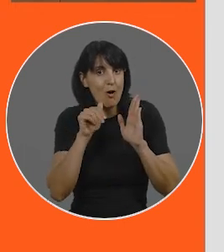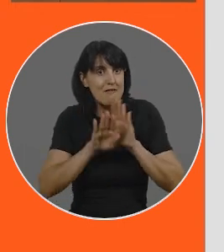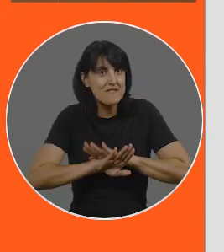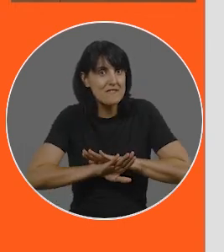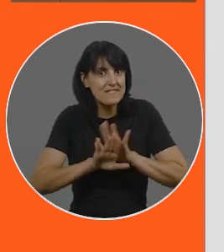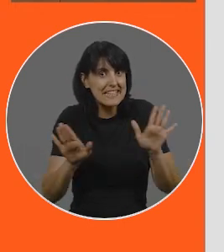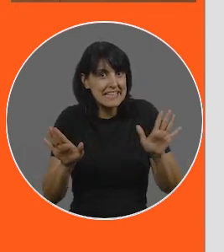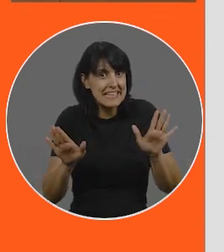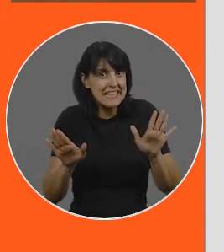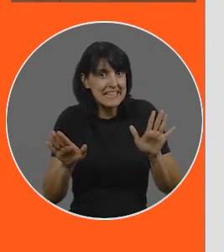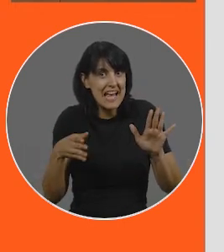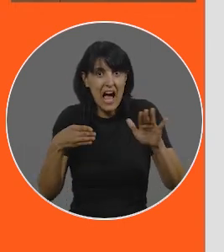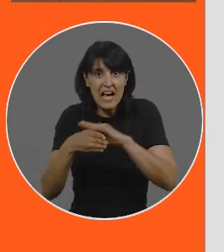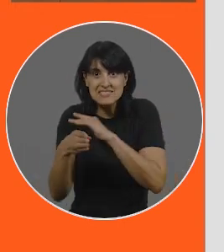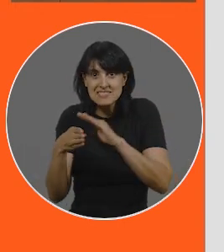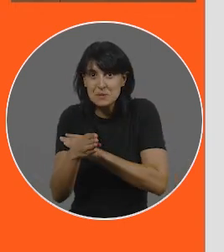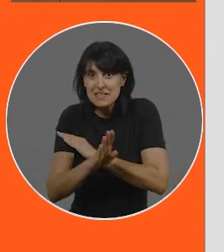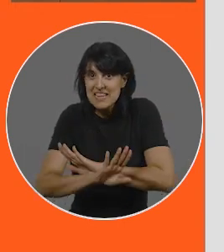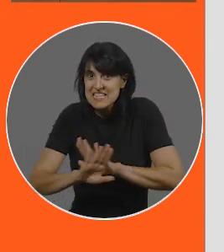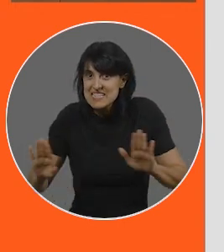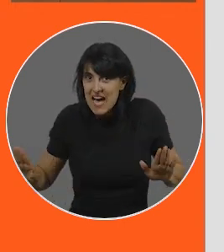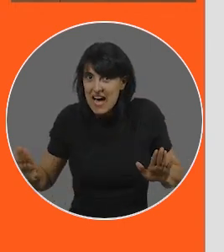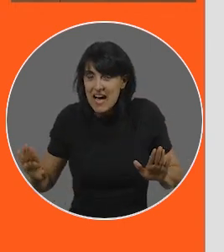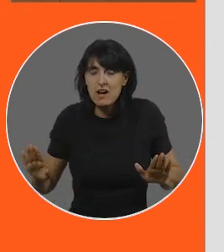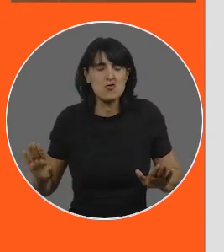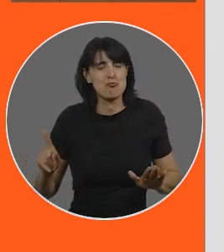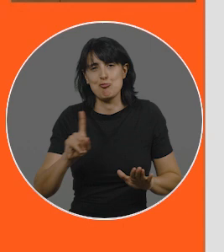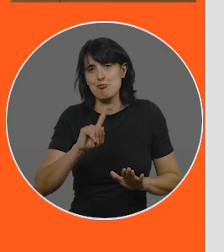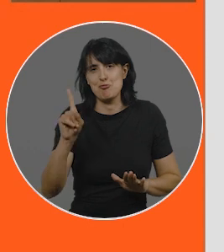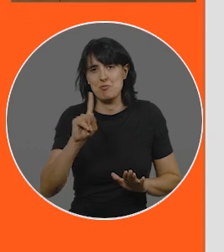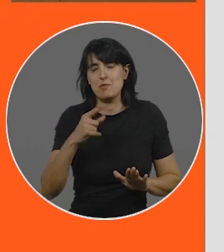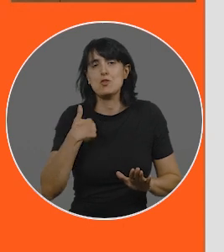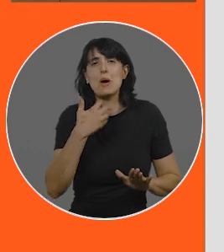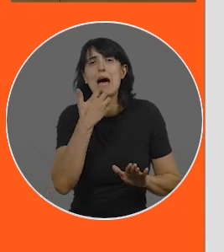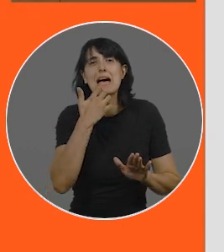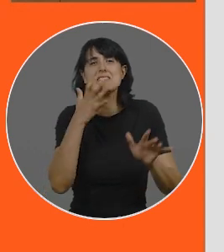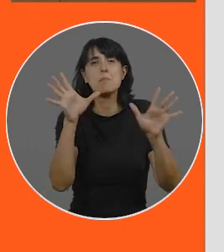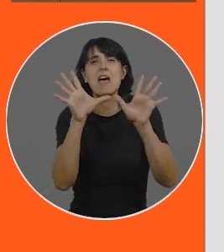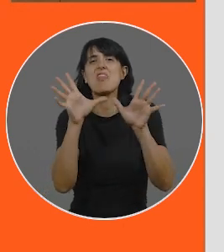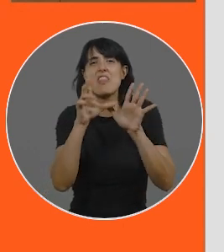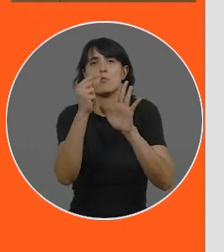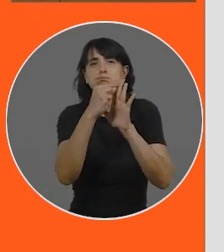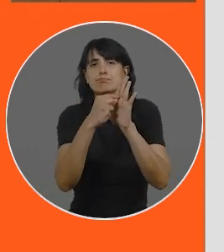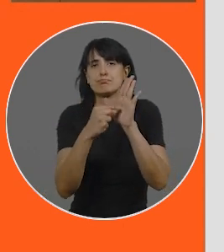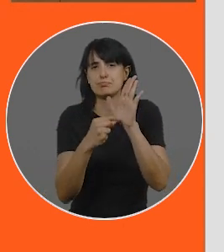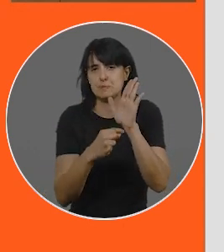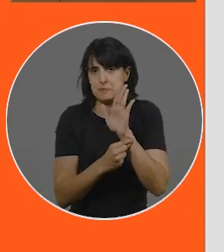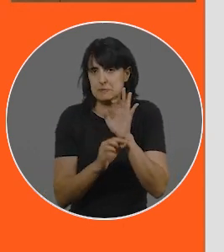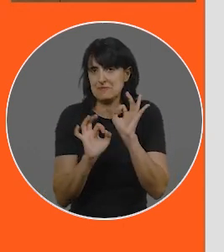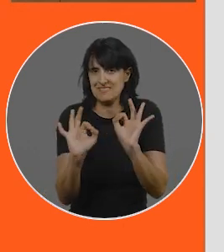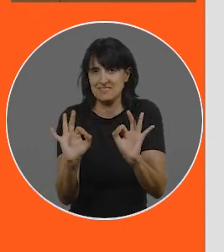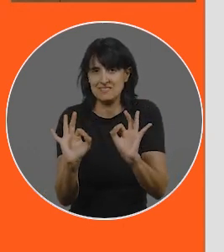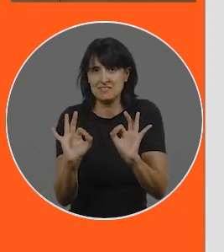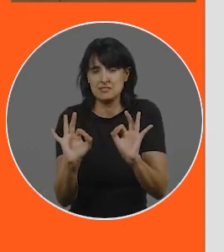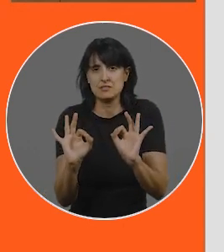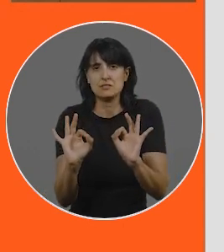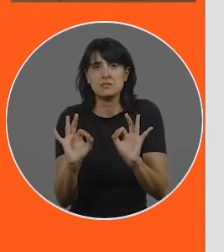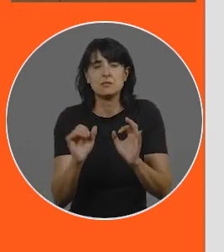dolor? Adiós! Serà tot accessible? No, no serà 100% accessible, eh? Només he posat 10 exemples dels punts més